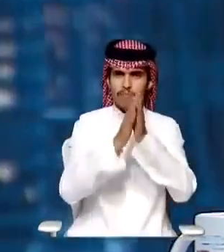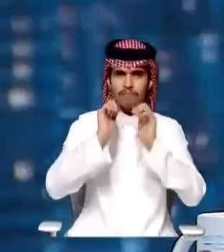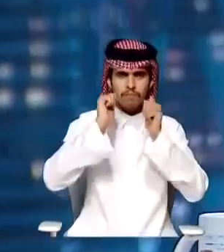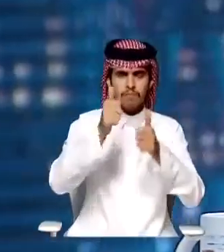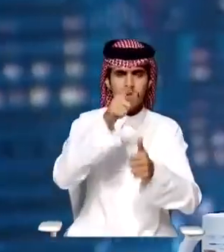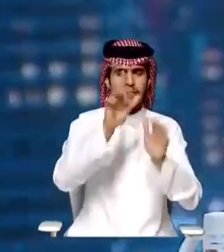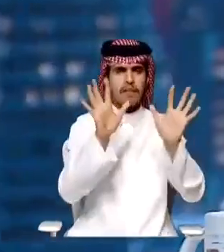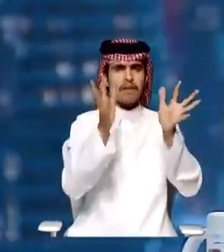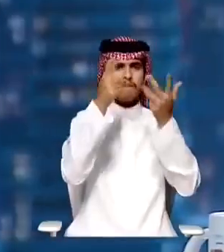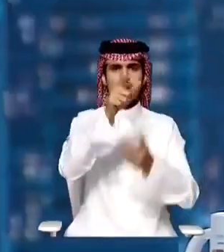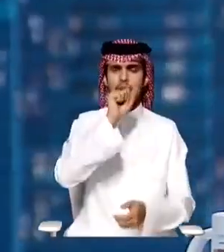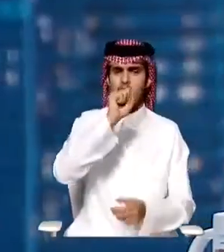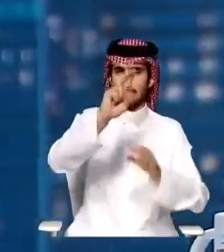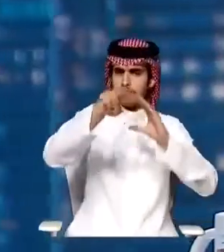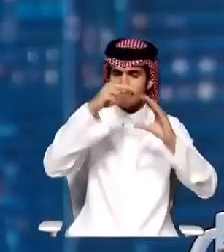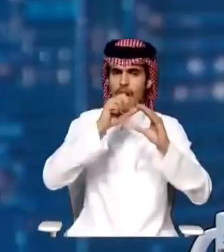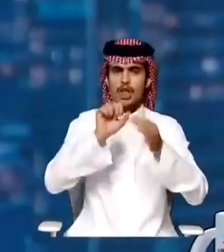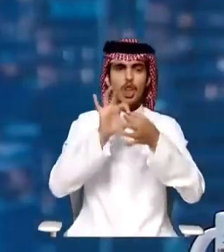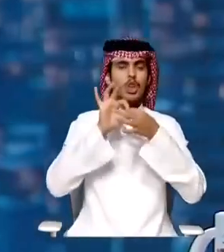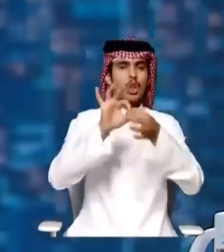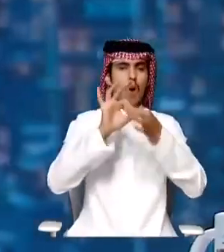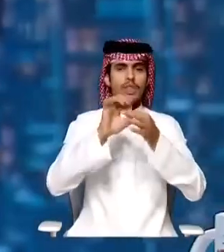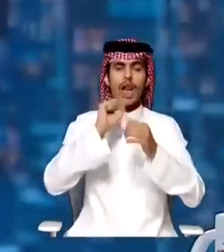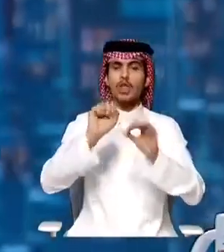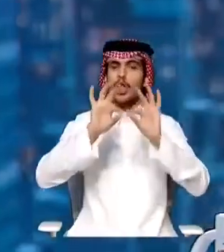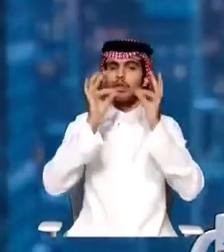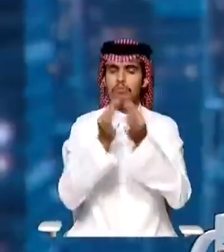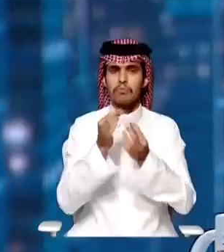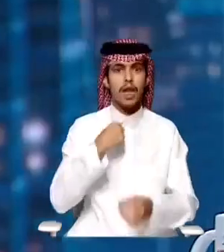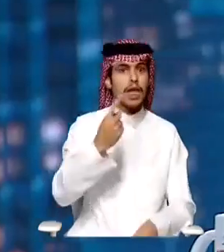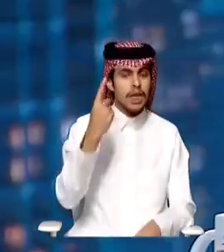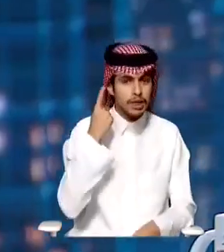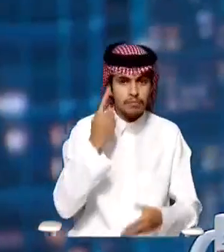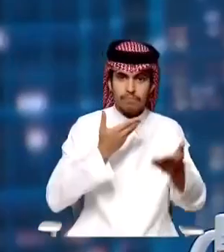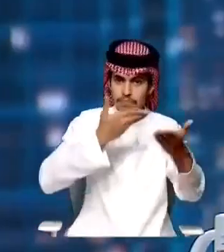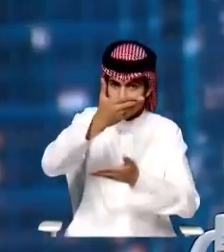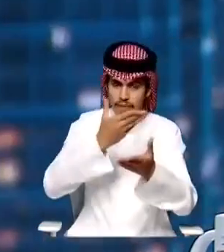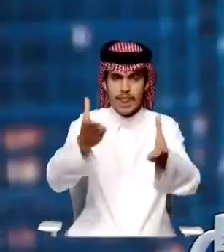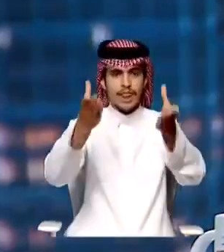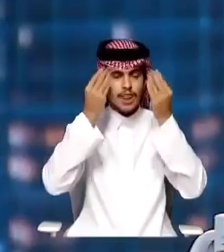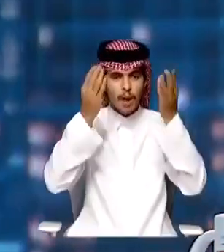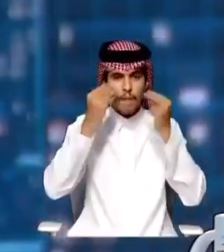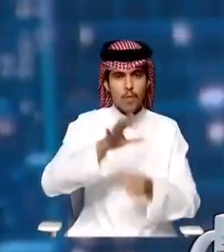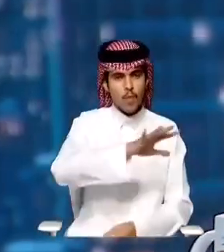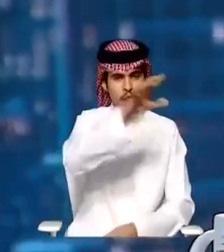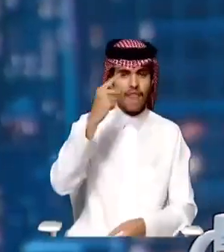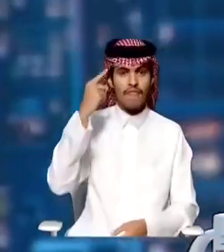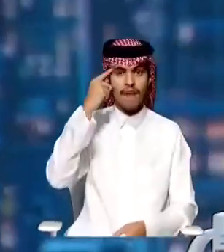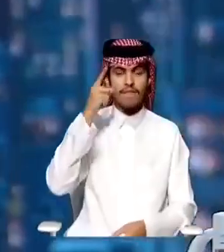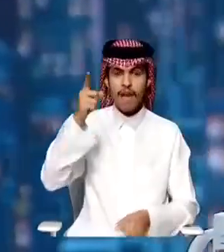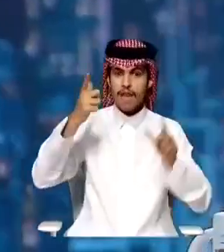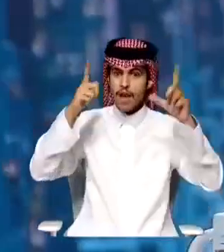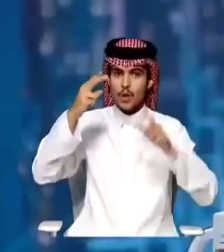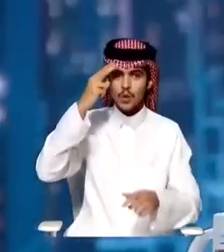نقدكم على حساباتنا على شبكات التواصل الاجتماعي سنسمع سنتفق منكم ايضا تذكروا دائما نقال سعوديه تستاهل